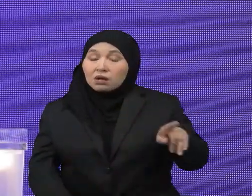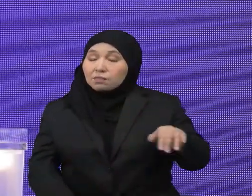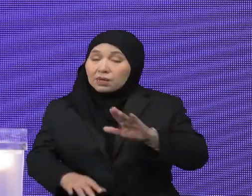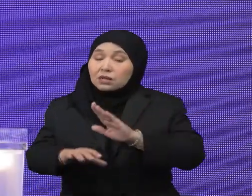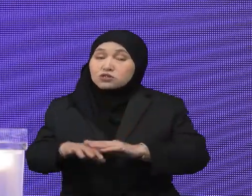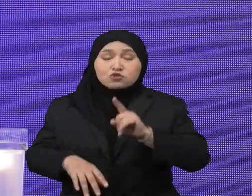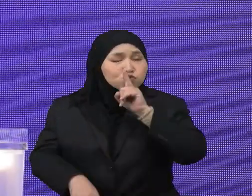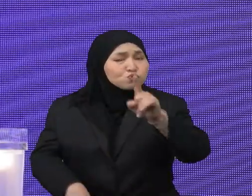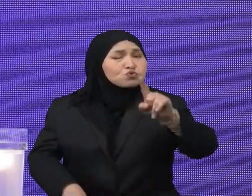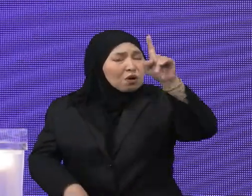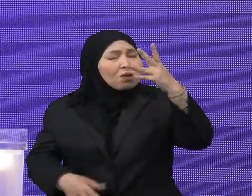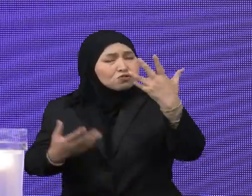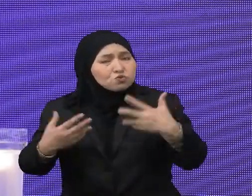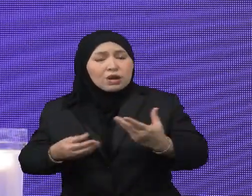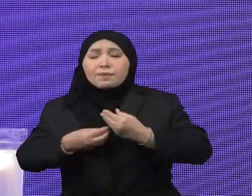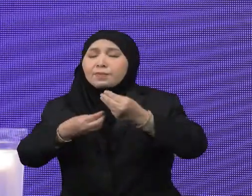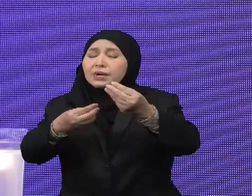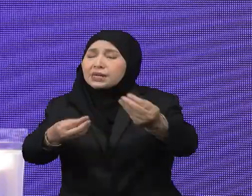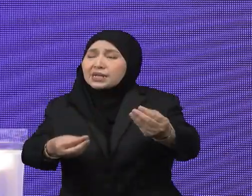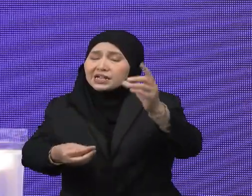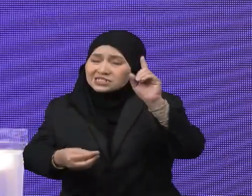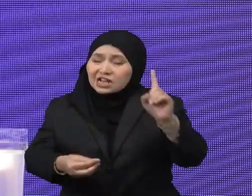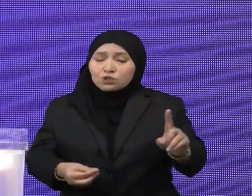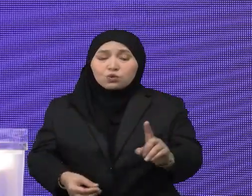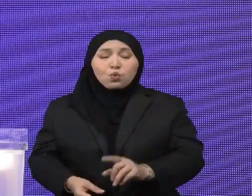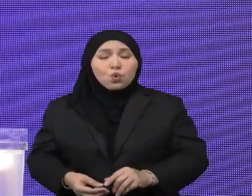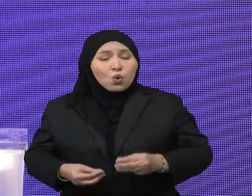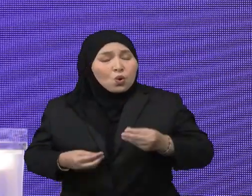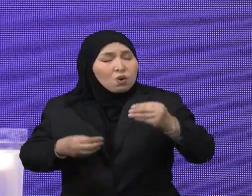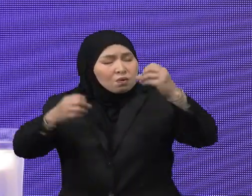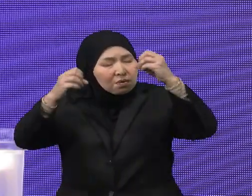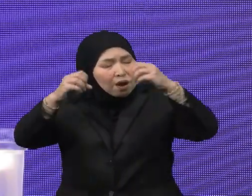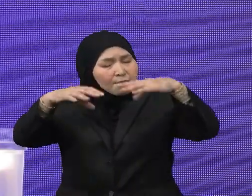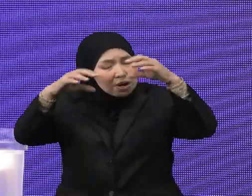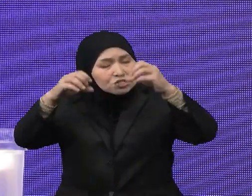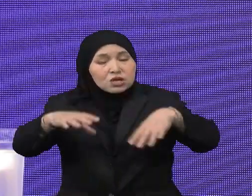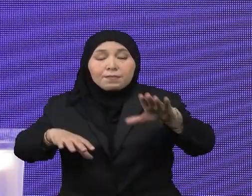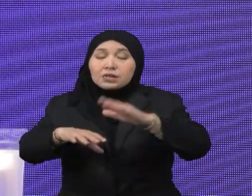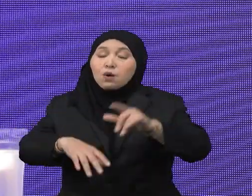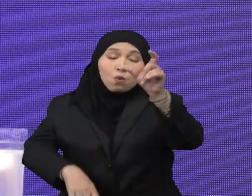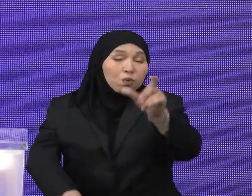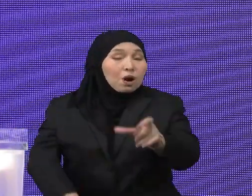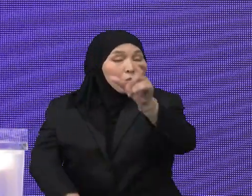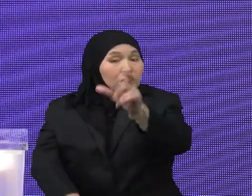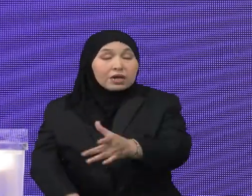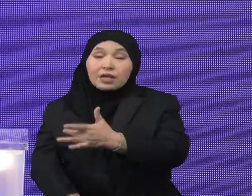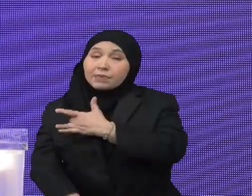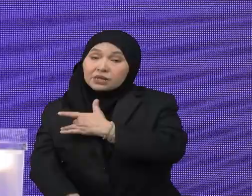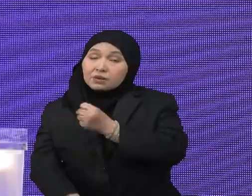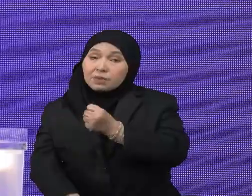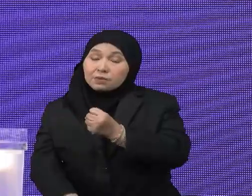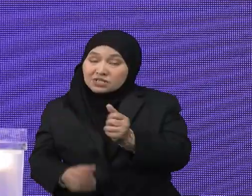Sesungguhnya Allah telah pun memberikan satu makna Allah memberikan kurniaan kepada orang yang yang beriman